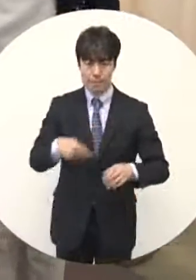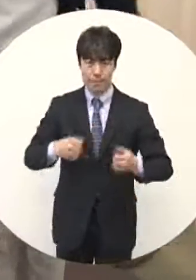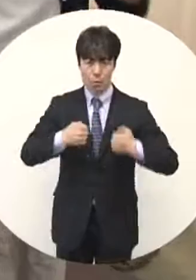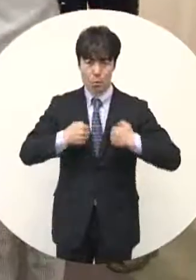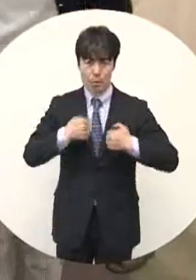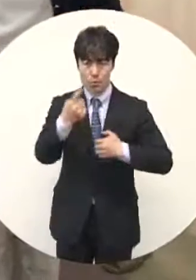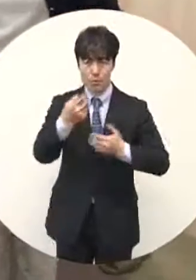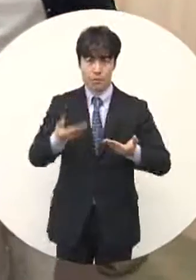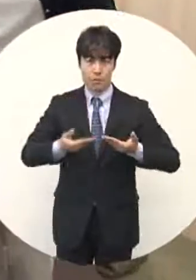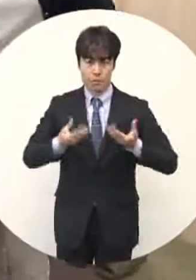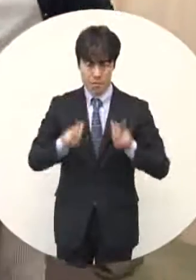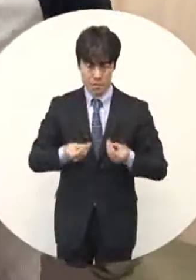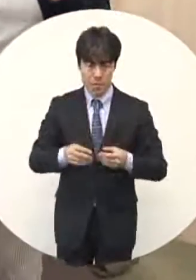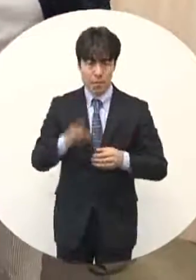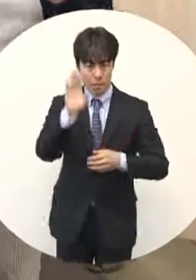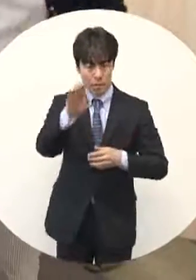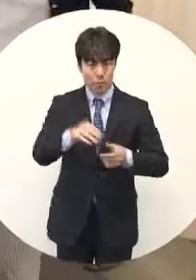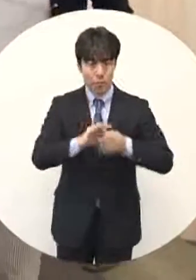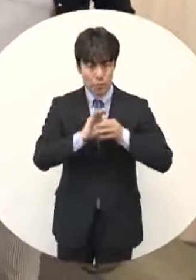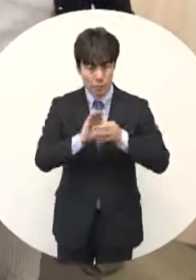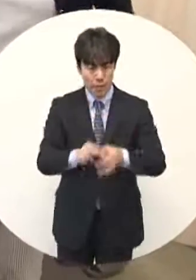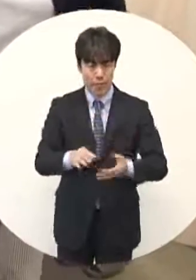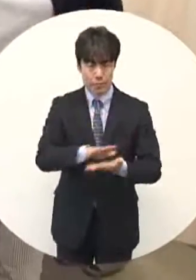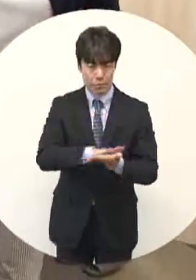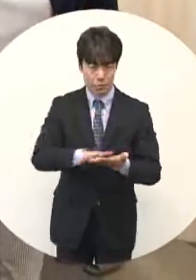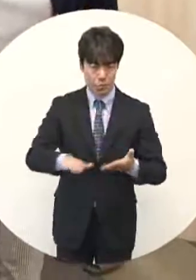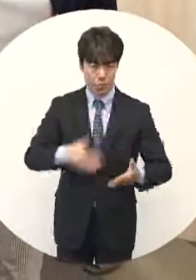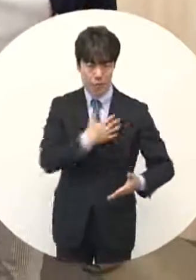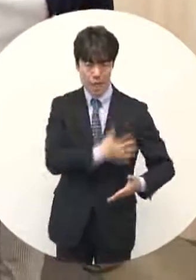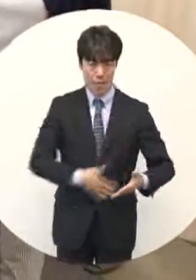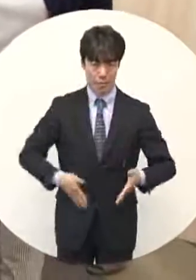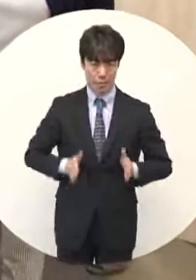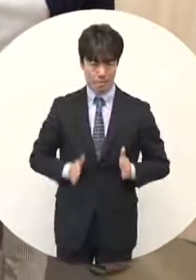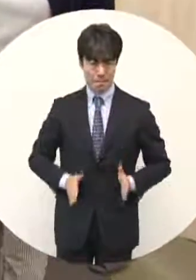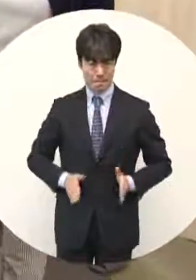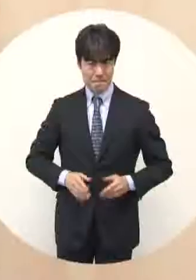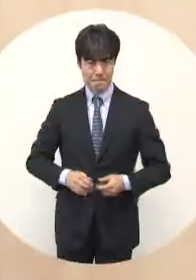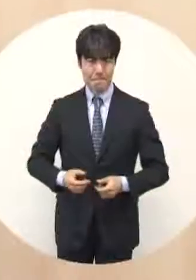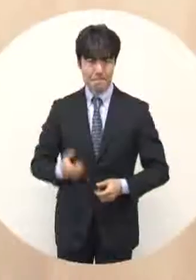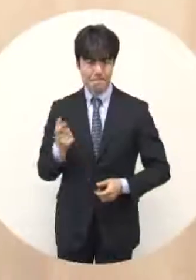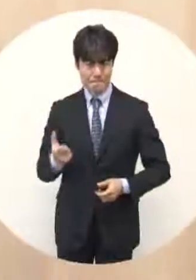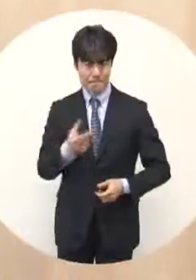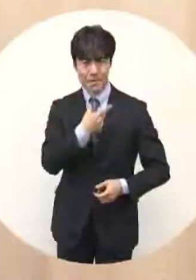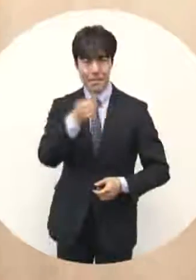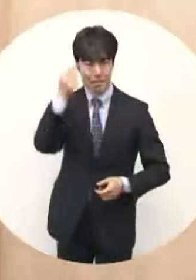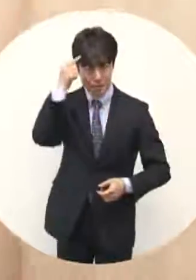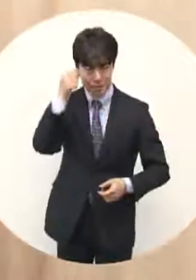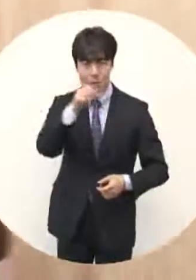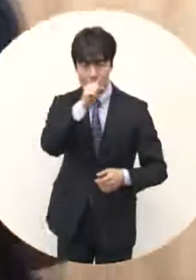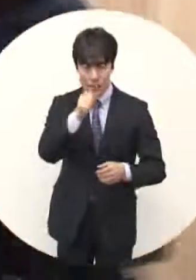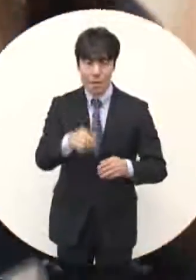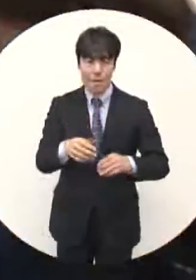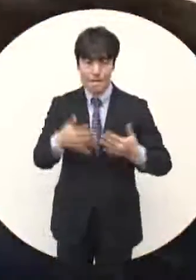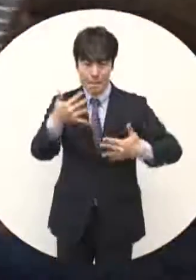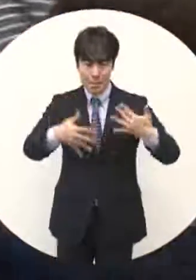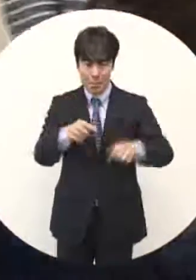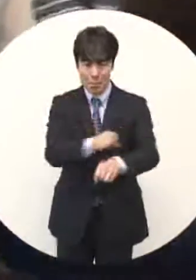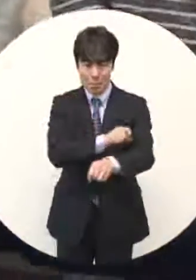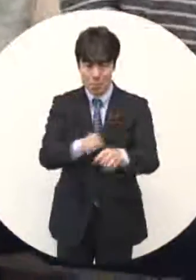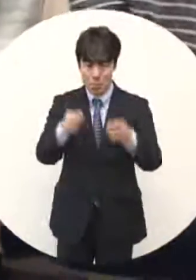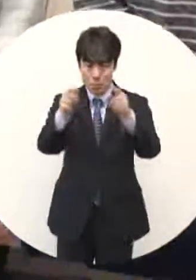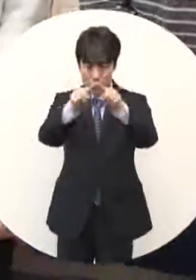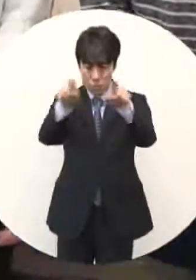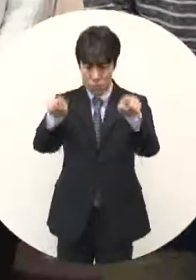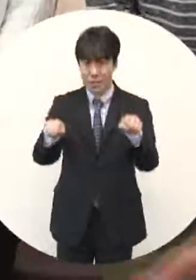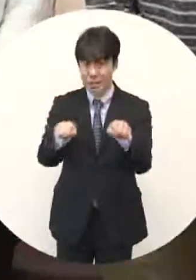これからも続けてね、美しい体のラインを作っていけたらなんて思いますよね。 はい、 よろしかったら番組特製ステッカーです。 ありが